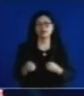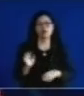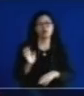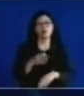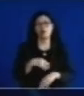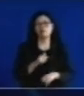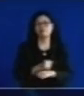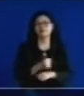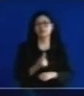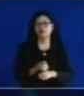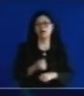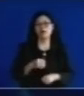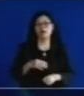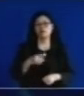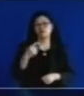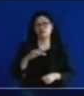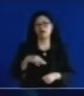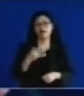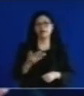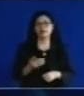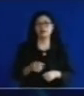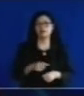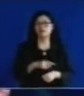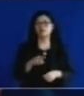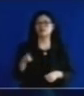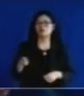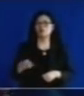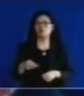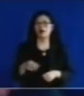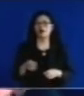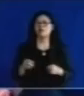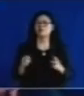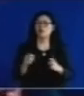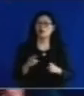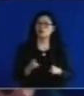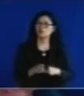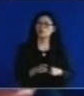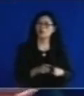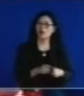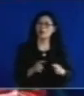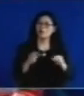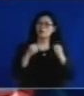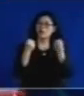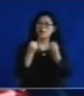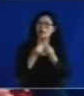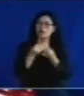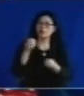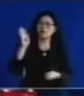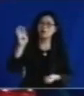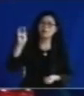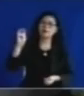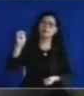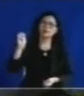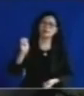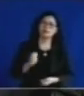akan adakan kajian-kajian. Tentu semua ini menyangkut juga masyarakat Kabupaten Brebes. Terima